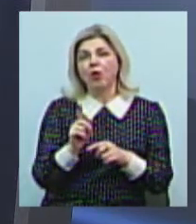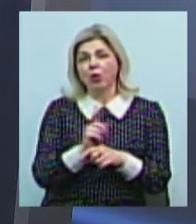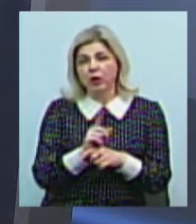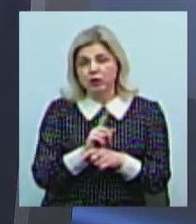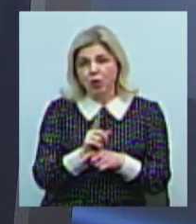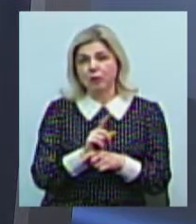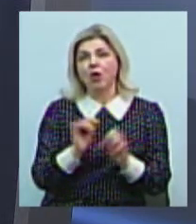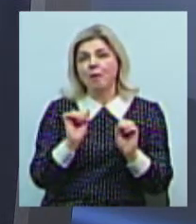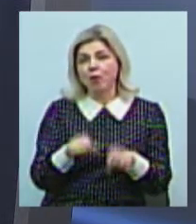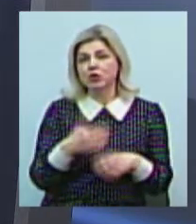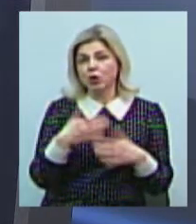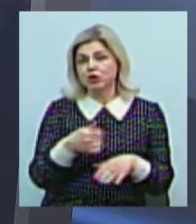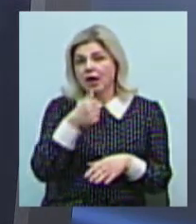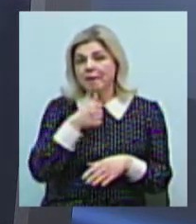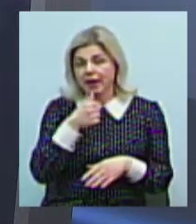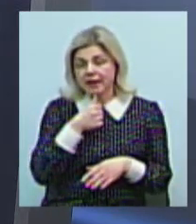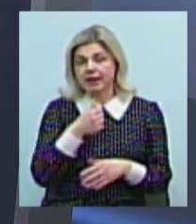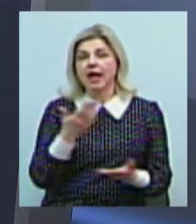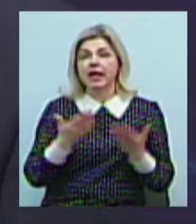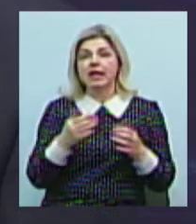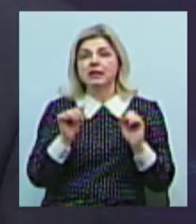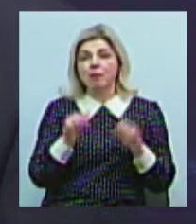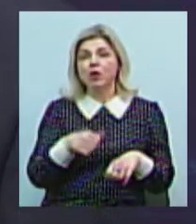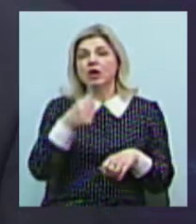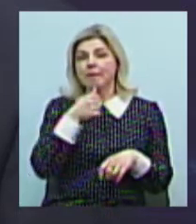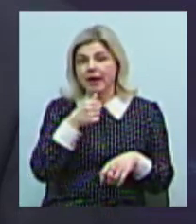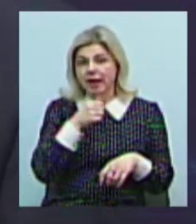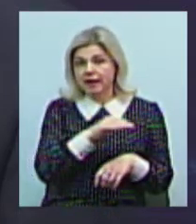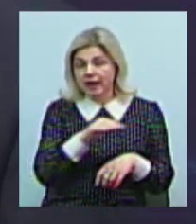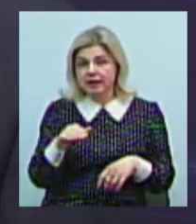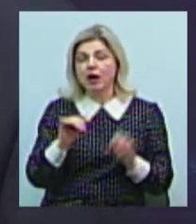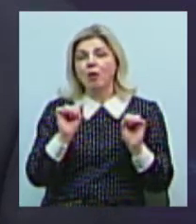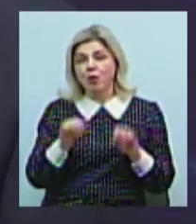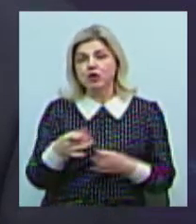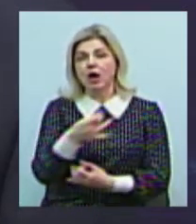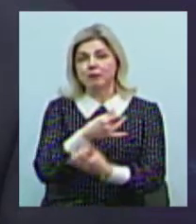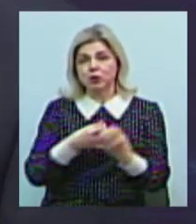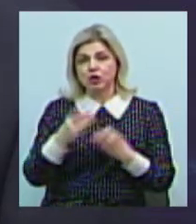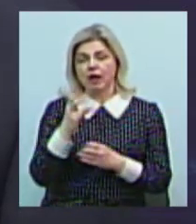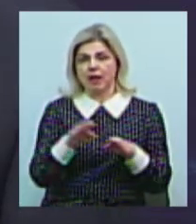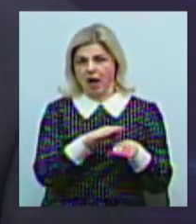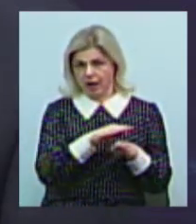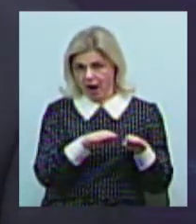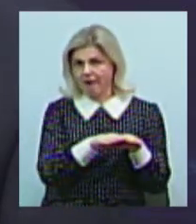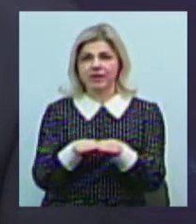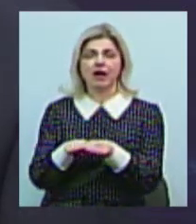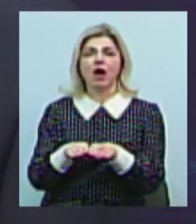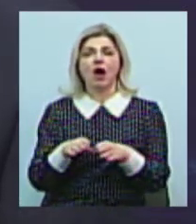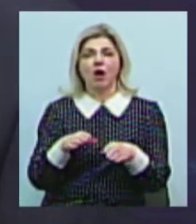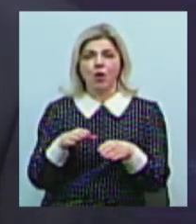мерить. А если можно мерить, значит можно обсуждать на равных